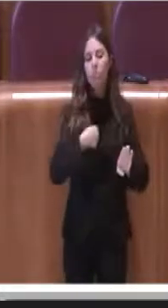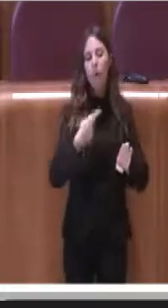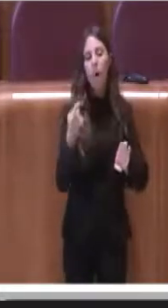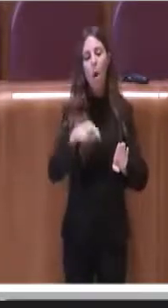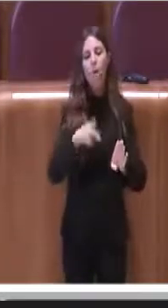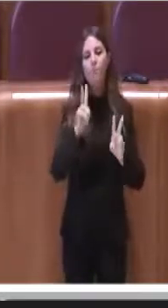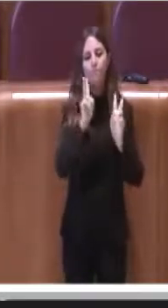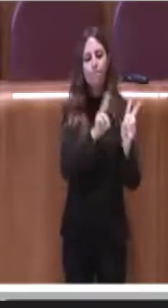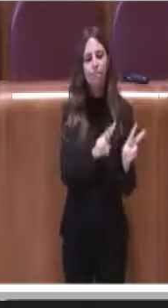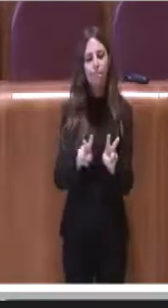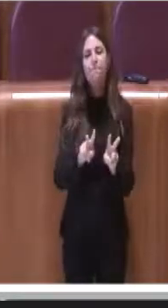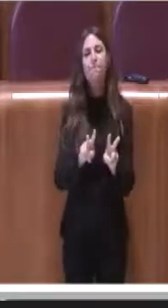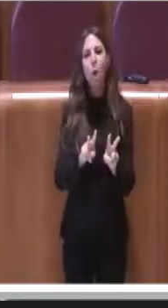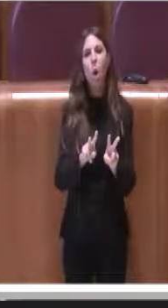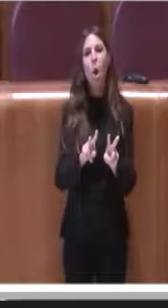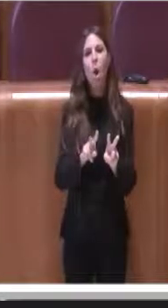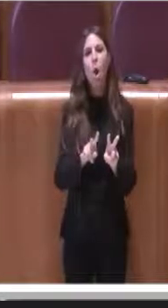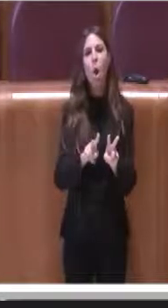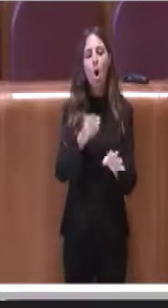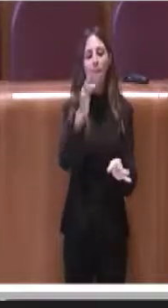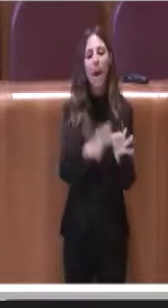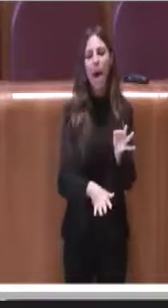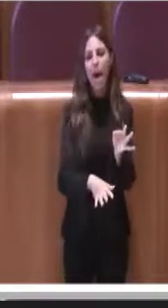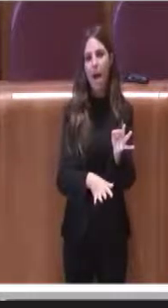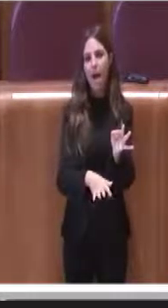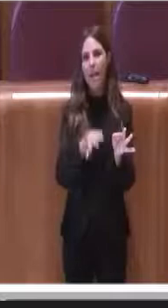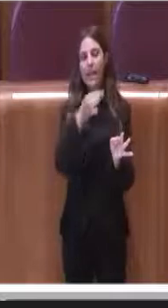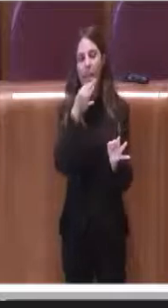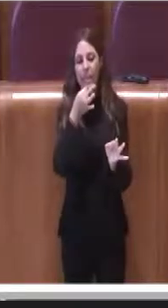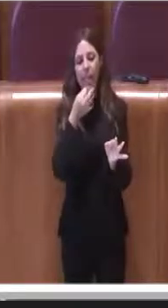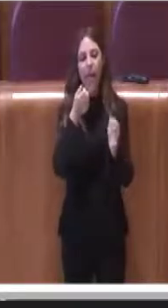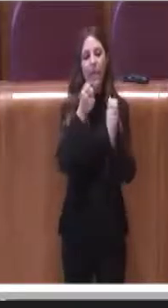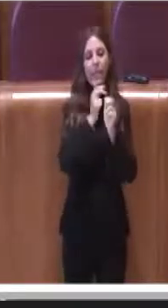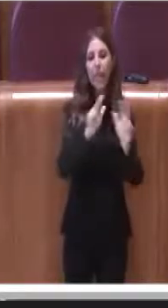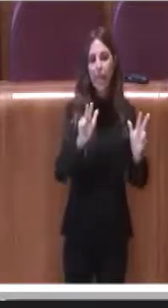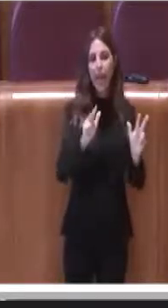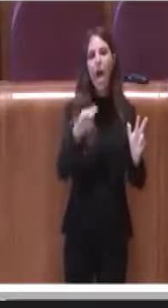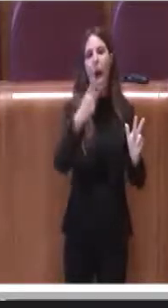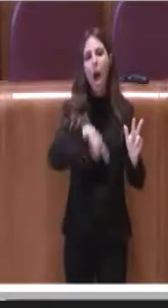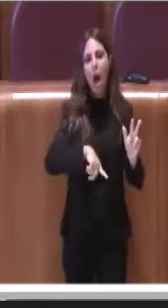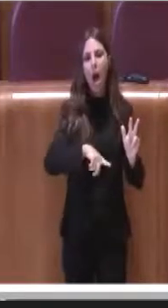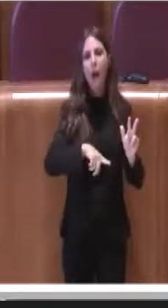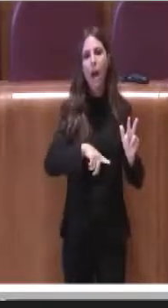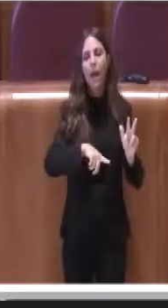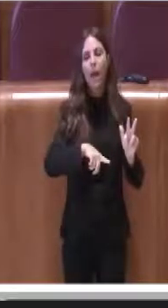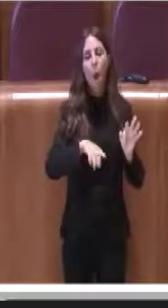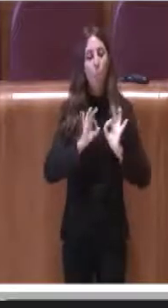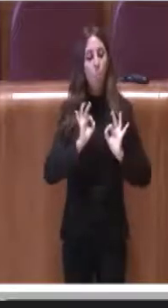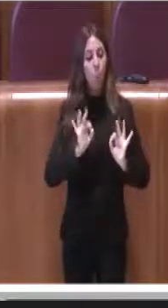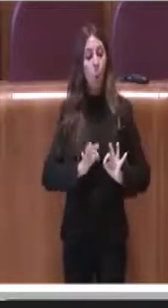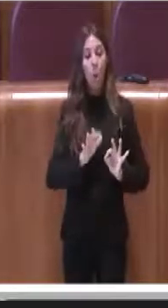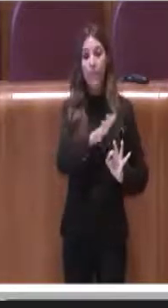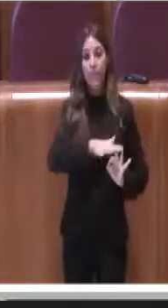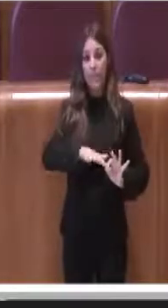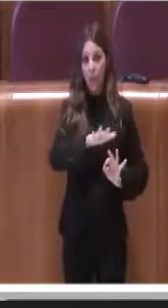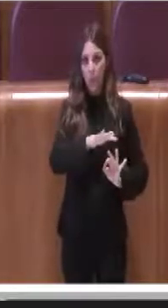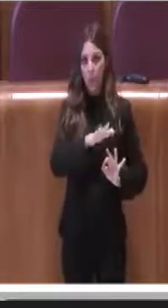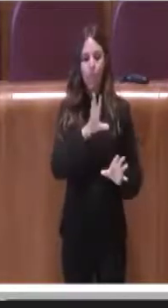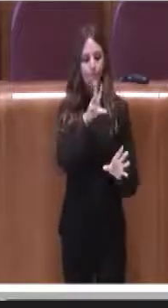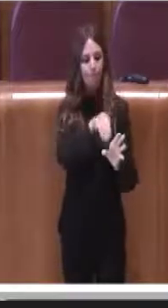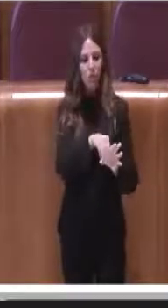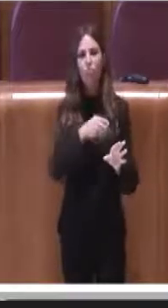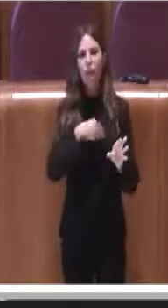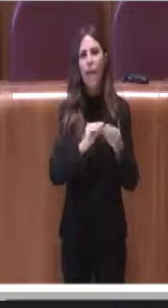macchine in tempo reale, che ci segnala e segnala la polizia locale che fa parte di questo sistema tutte